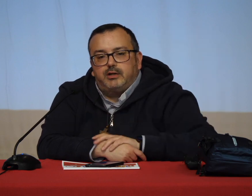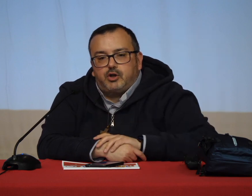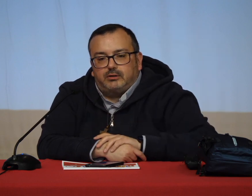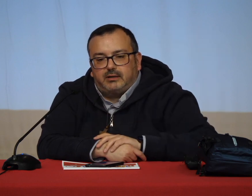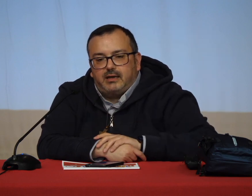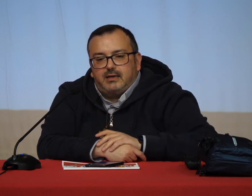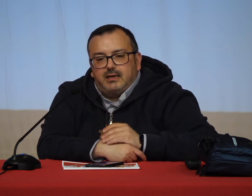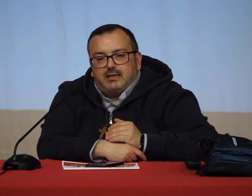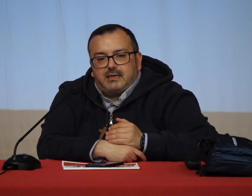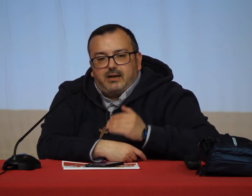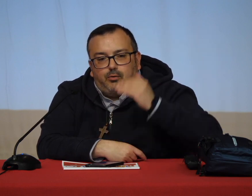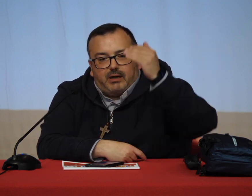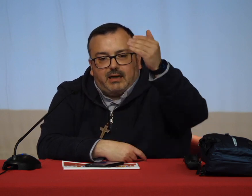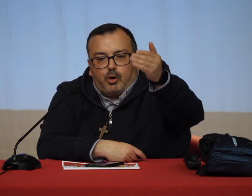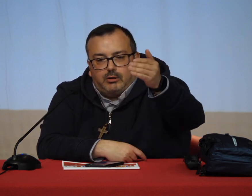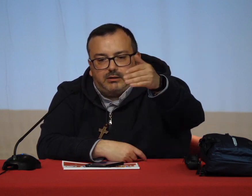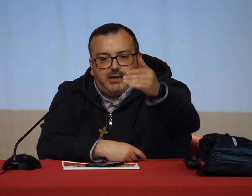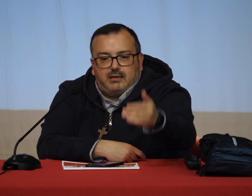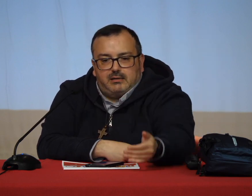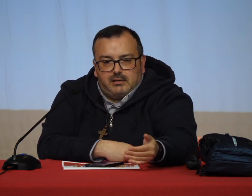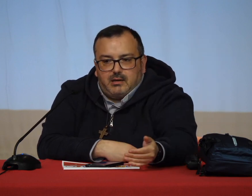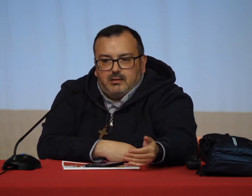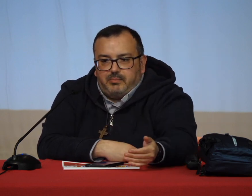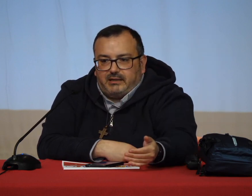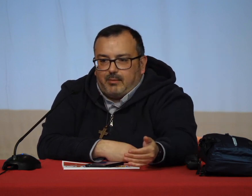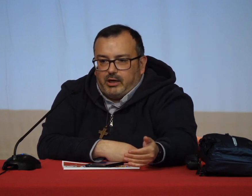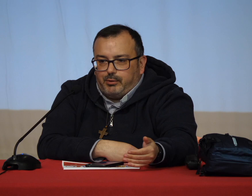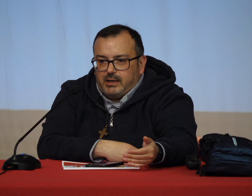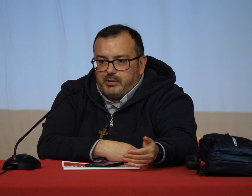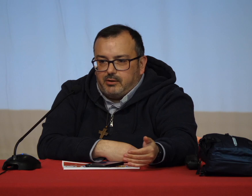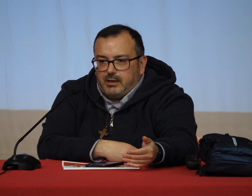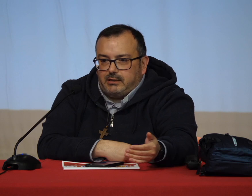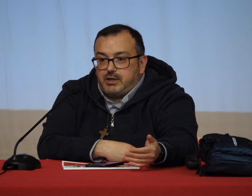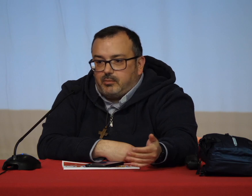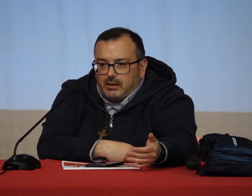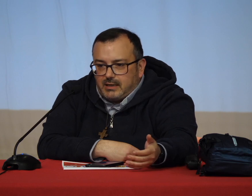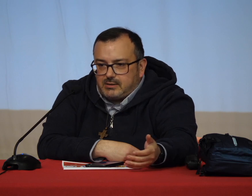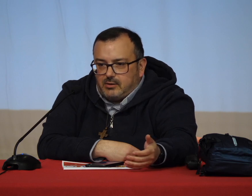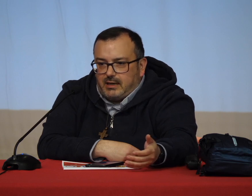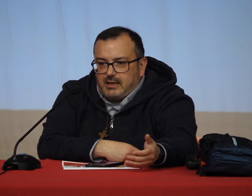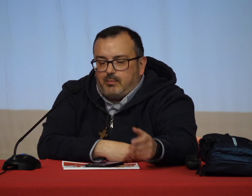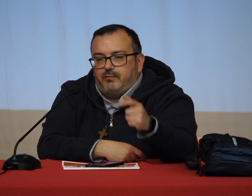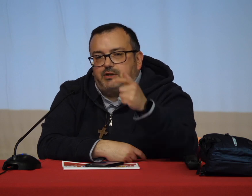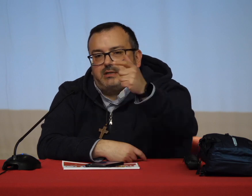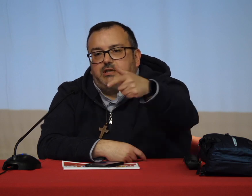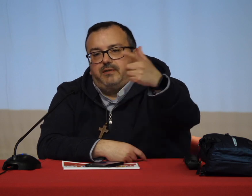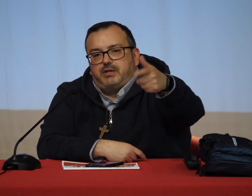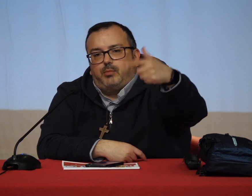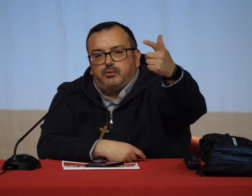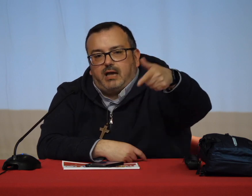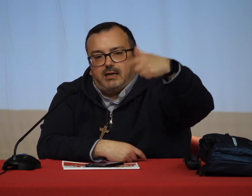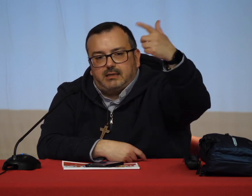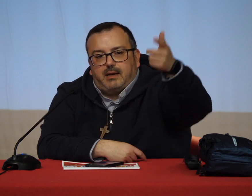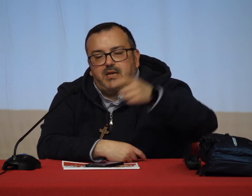noi un orizzonte se non guardiamo oltre perdiamo l'equilibrio e diciamo adesso cadiamo Invece se ci